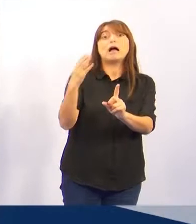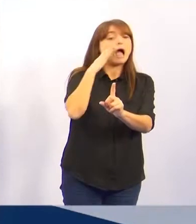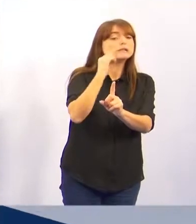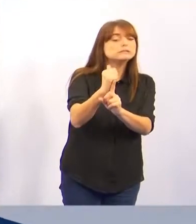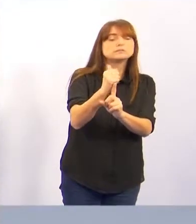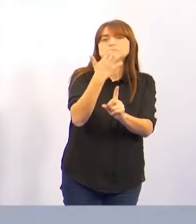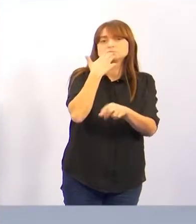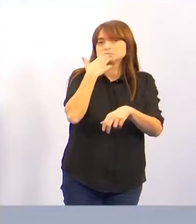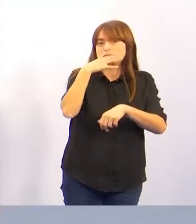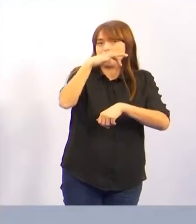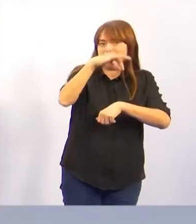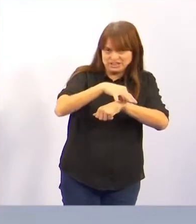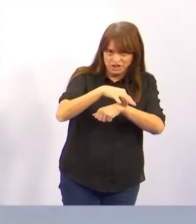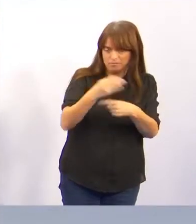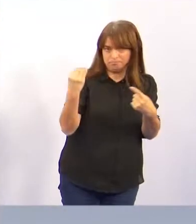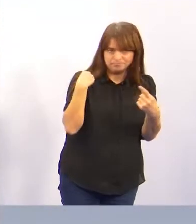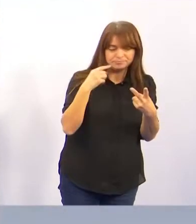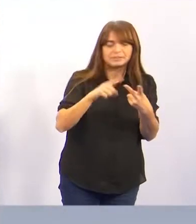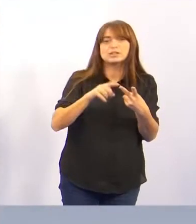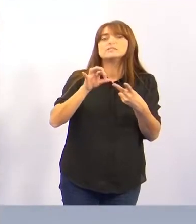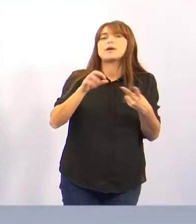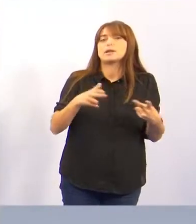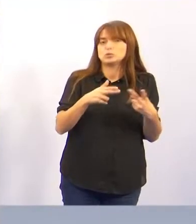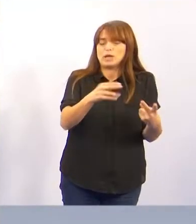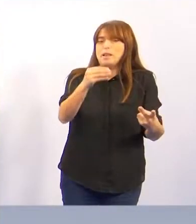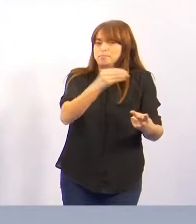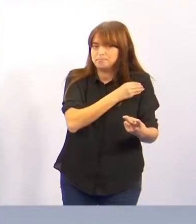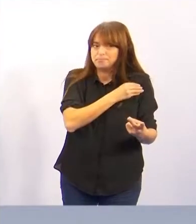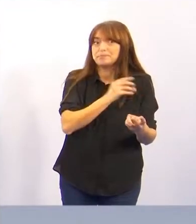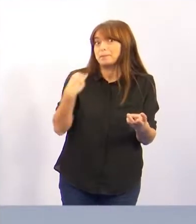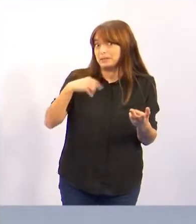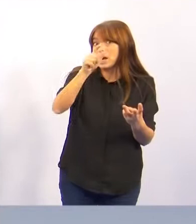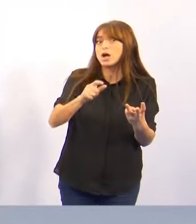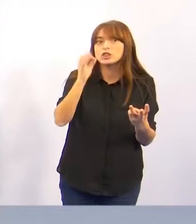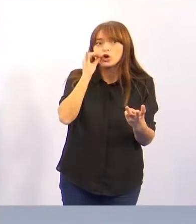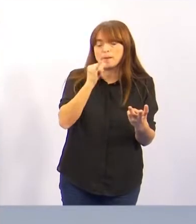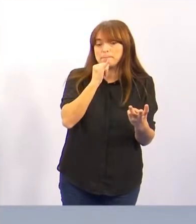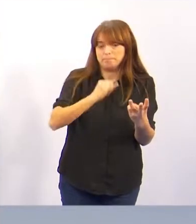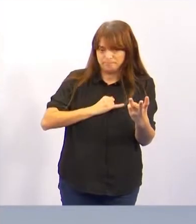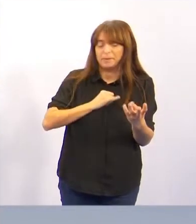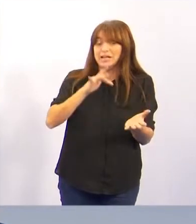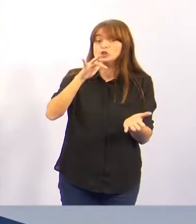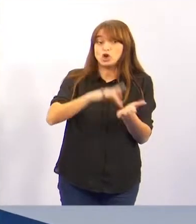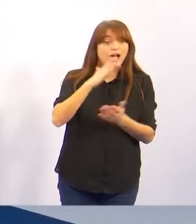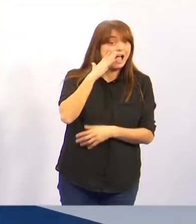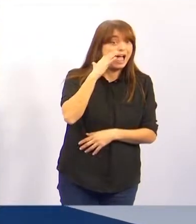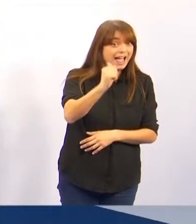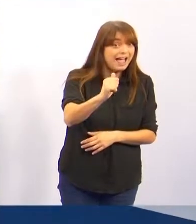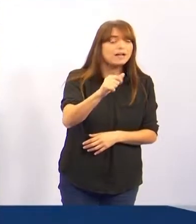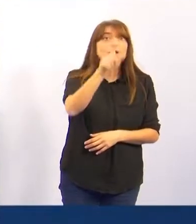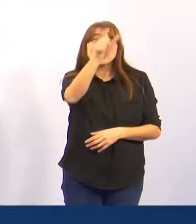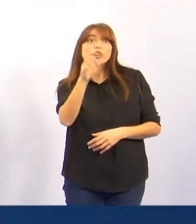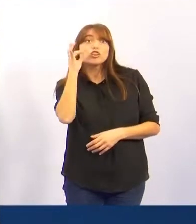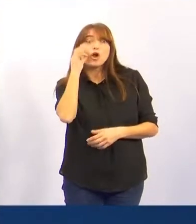serveis sanitaris, se pot detectar a qualsevol lloc. El que és important és que una vegada detectat s'acompanya la dona al servei adequat. Si aquesta